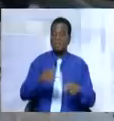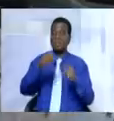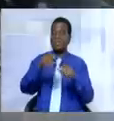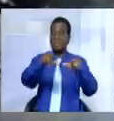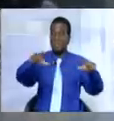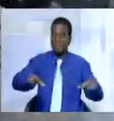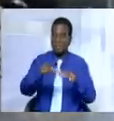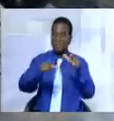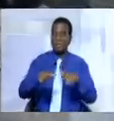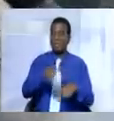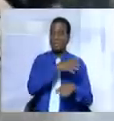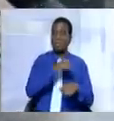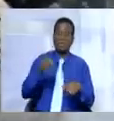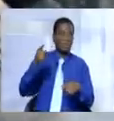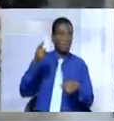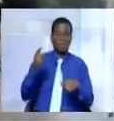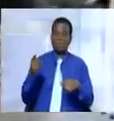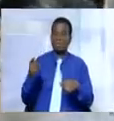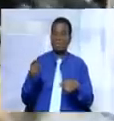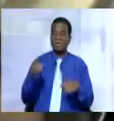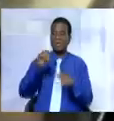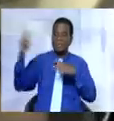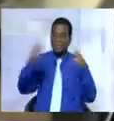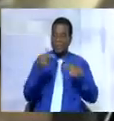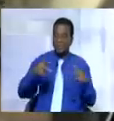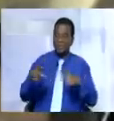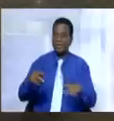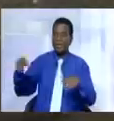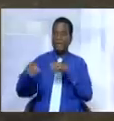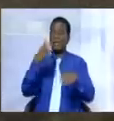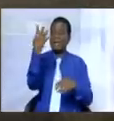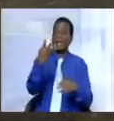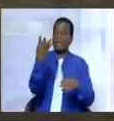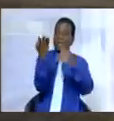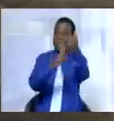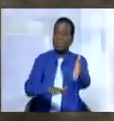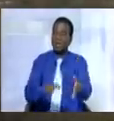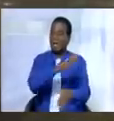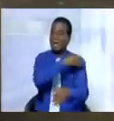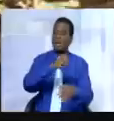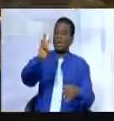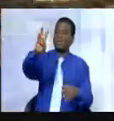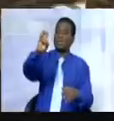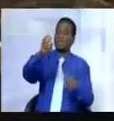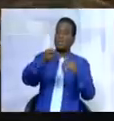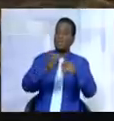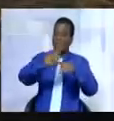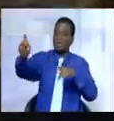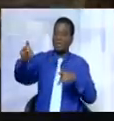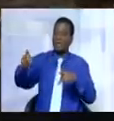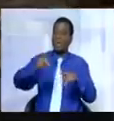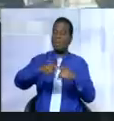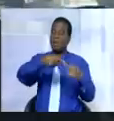réclame toujours le départ du Premier ministre. Ces violents affrontements ont fait 4 morts et 60 blessés mardi dans les rues de Bangkok.